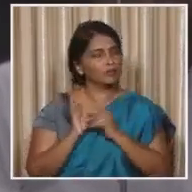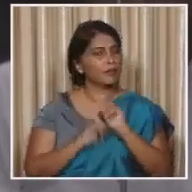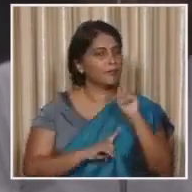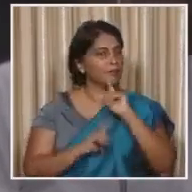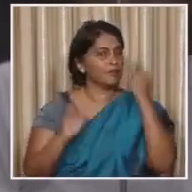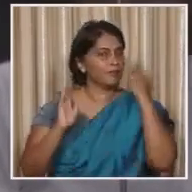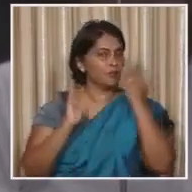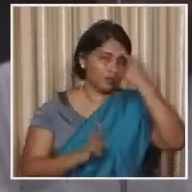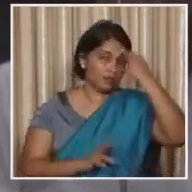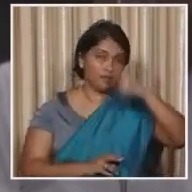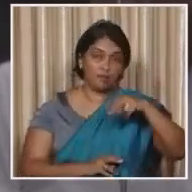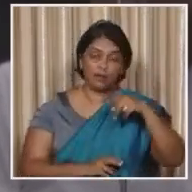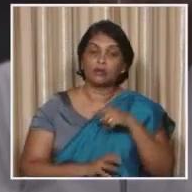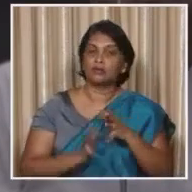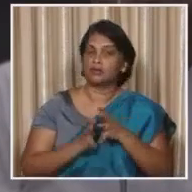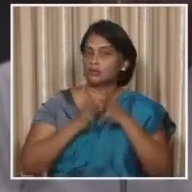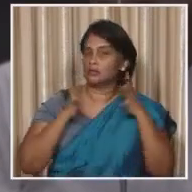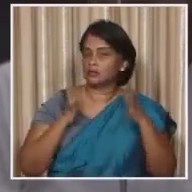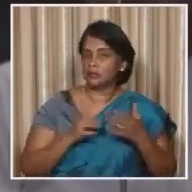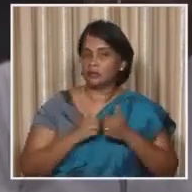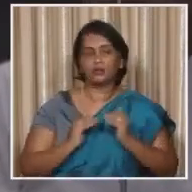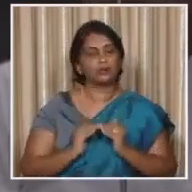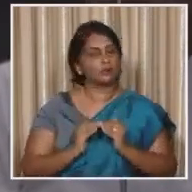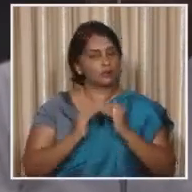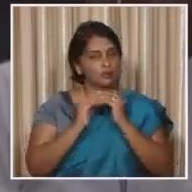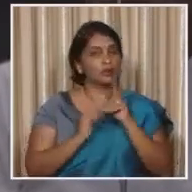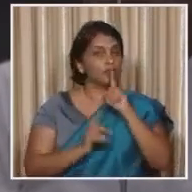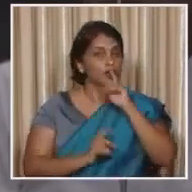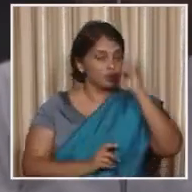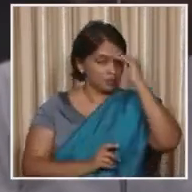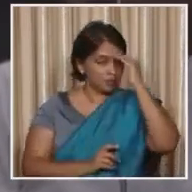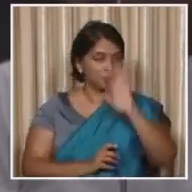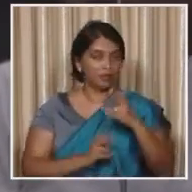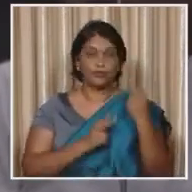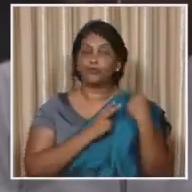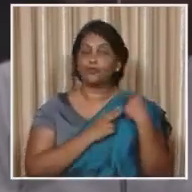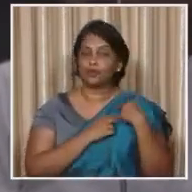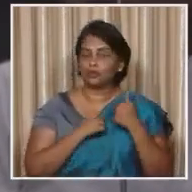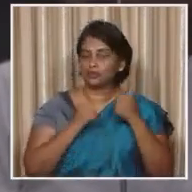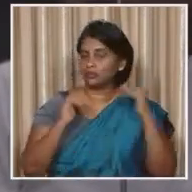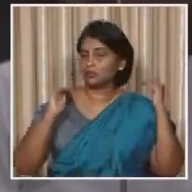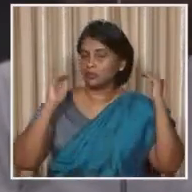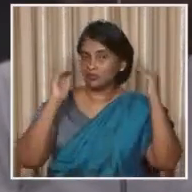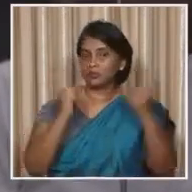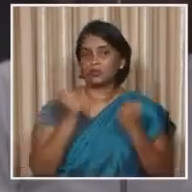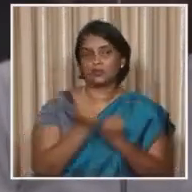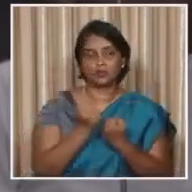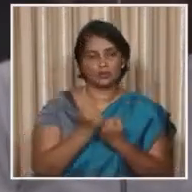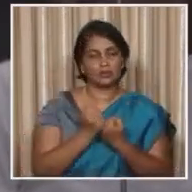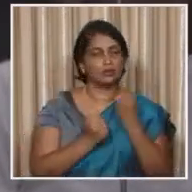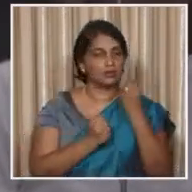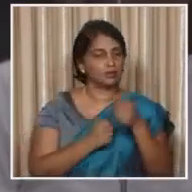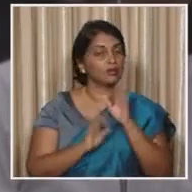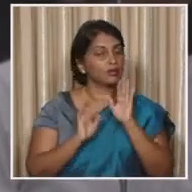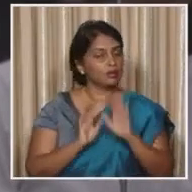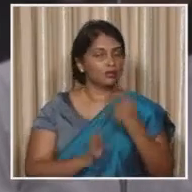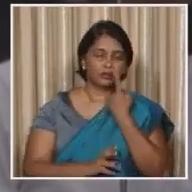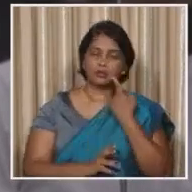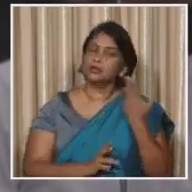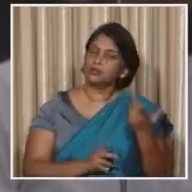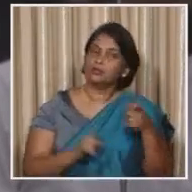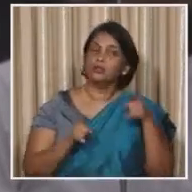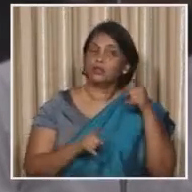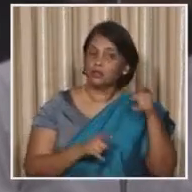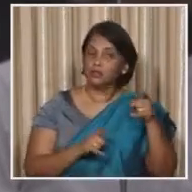පාර්ලිමේන්තුව කෙරෙහි තිබෙන විශ්වාසය වැඩි දියුණු කරන්න, වර්ධනය කරන්න කතානායකවරයාගේ භූමිකාව ඉතා ඉහළ දායකත්වයක් සපයනවා. නමුත් කනගාටුවට